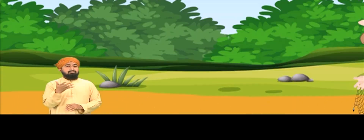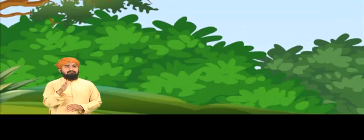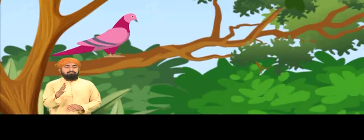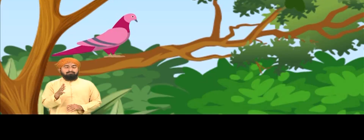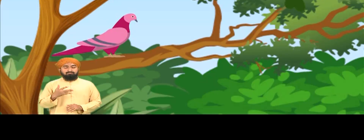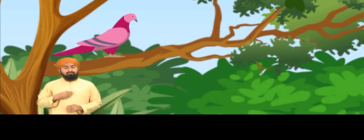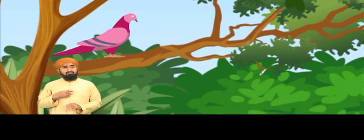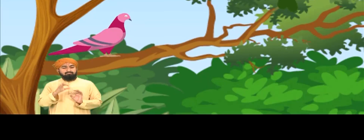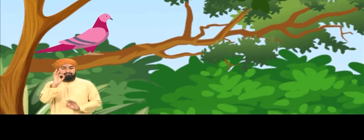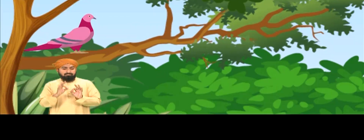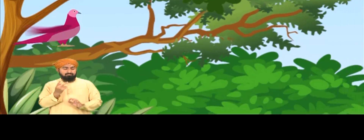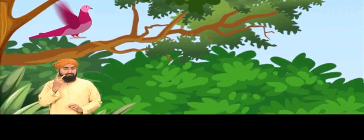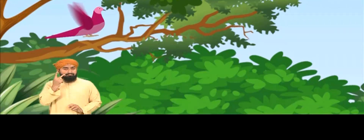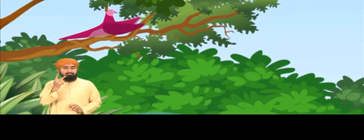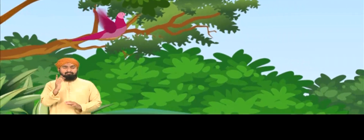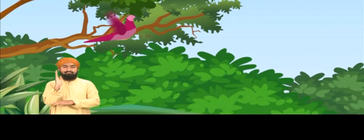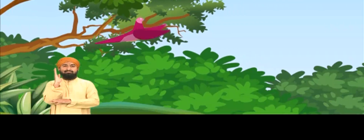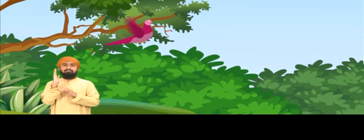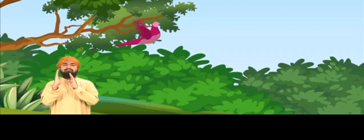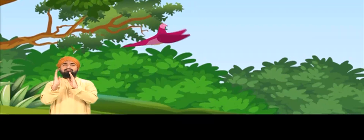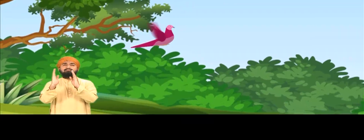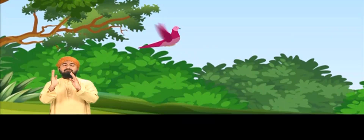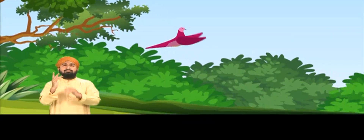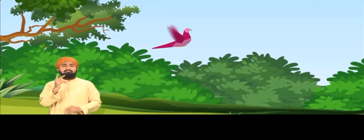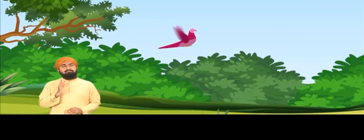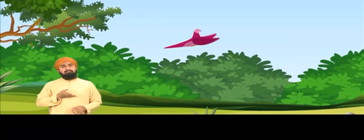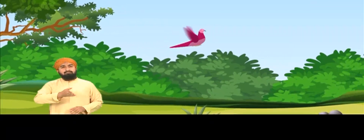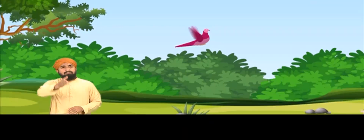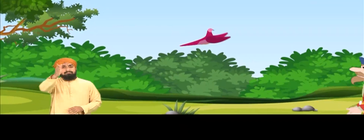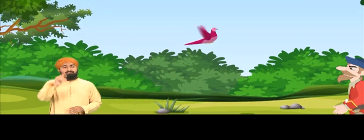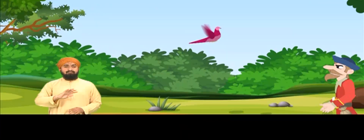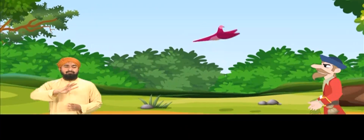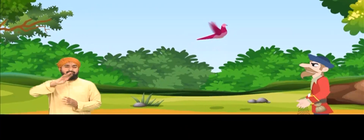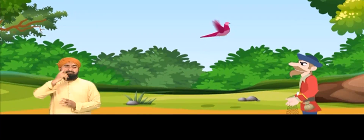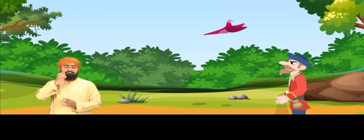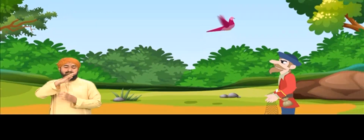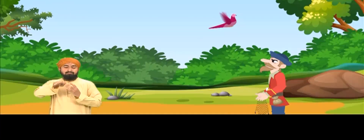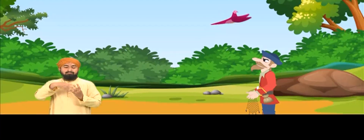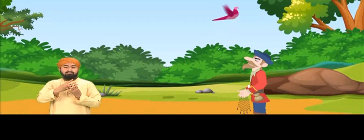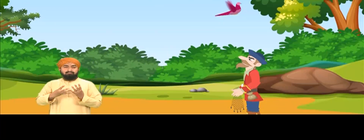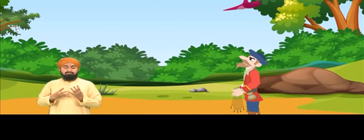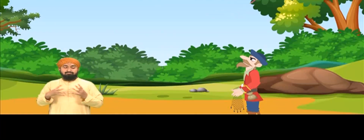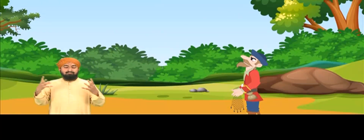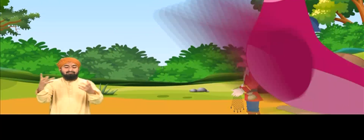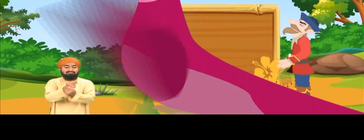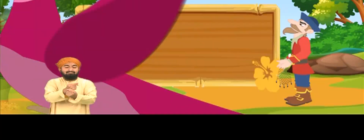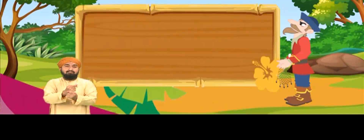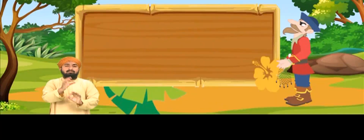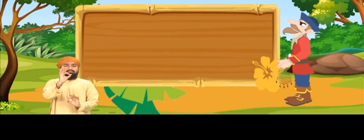گیا۔ اس نے جنگل کی راہ لی، یوں وہ شکاری کے جال میں پھنسنے سے بچ گیا۔